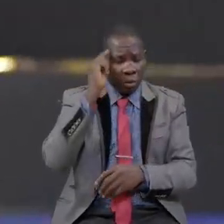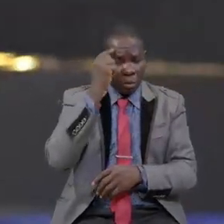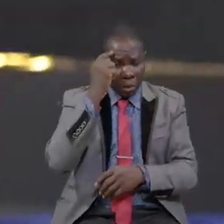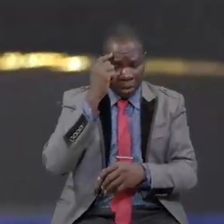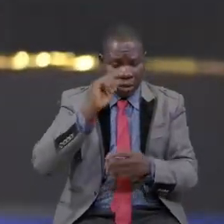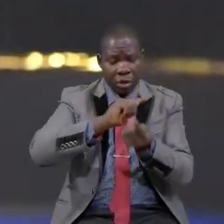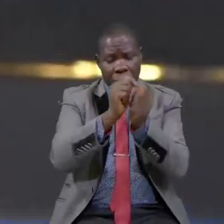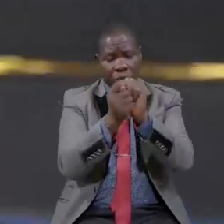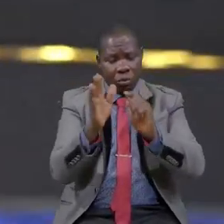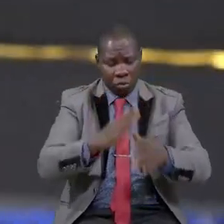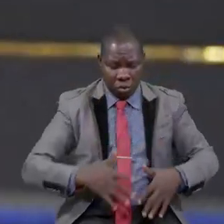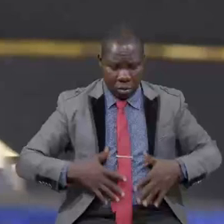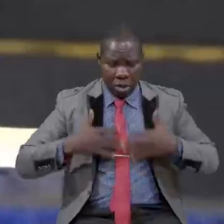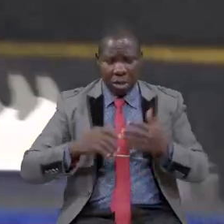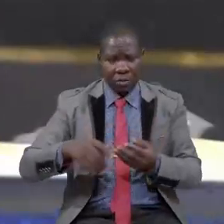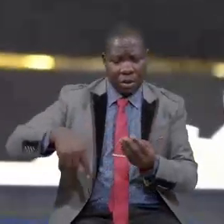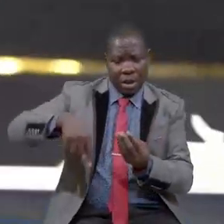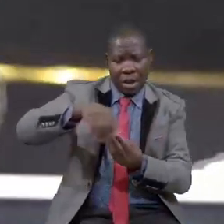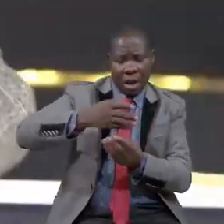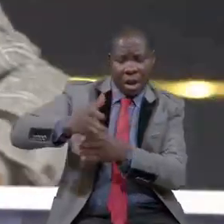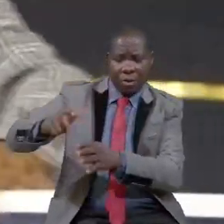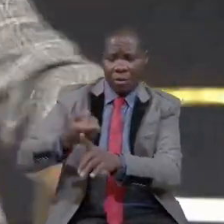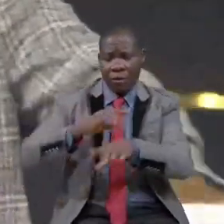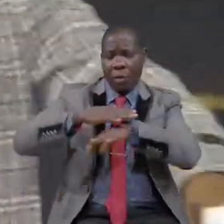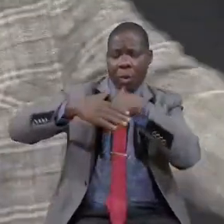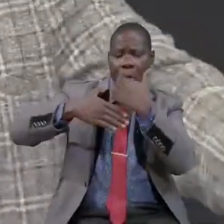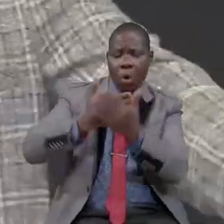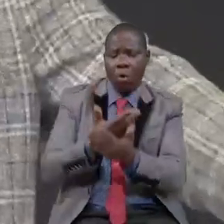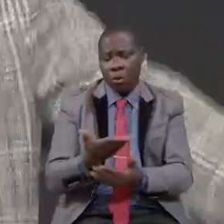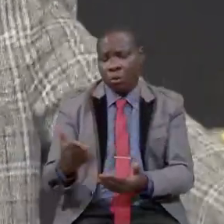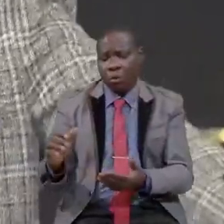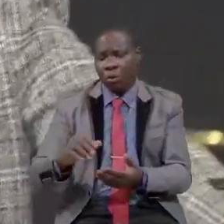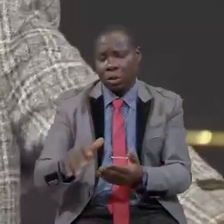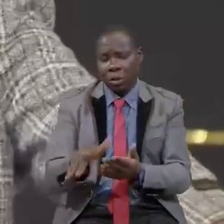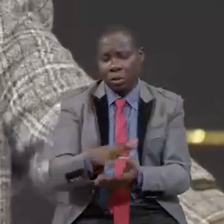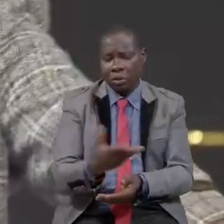Détourne ta vie, ton cœur, de toutes ces choses du passé.